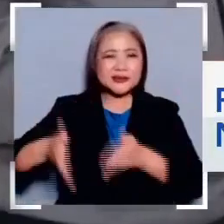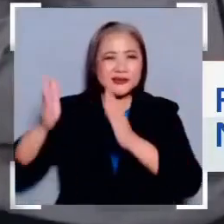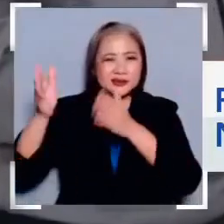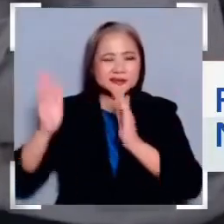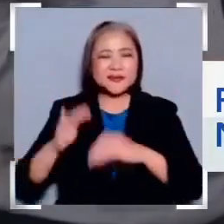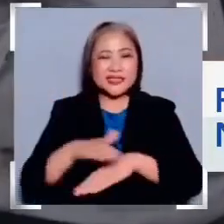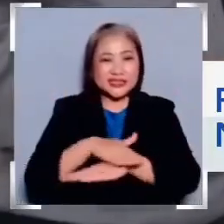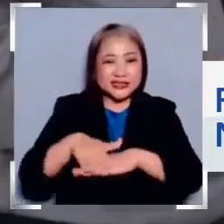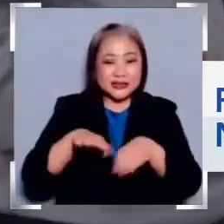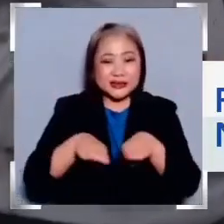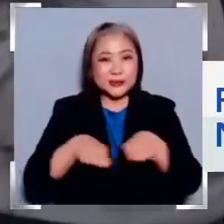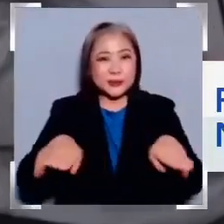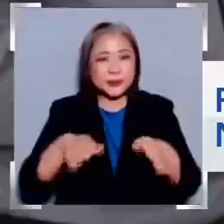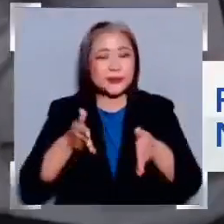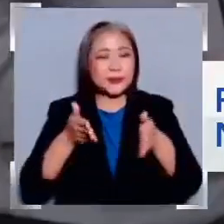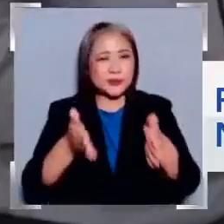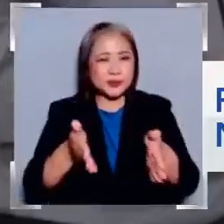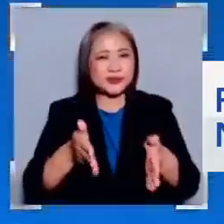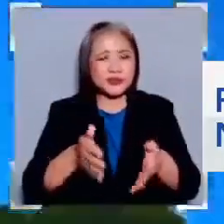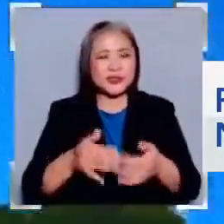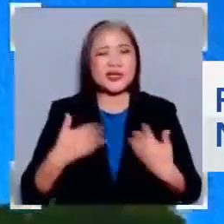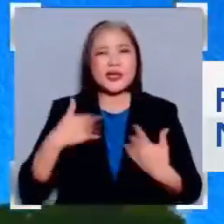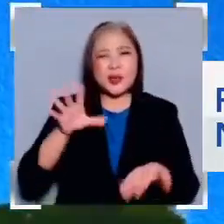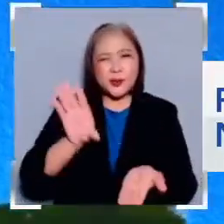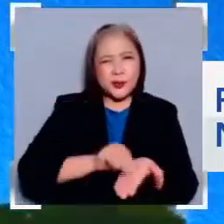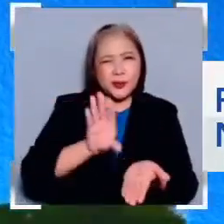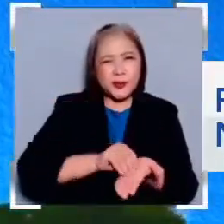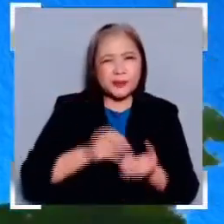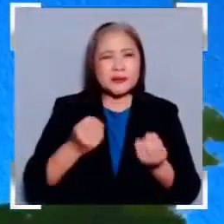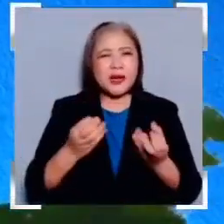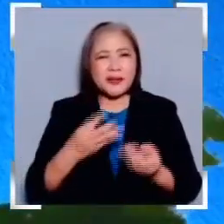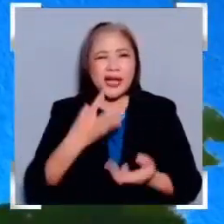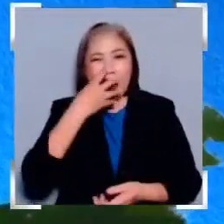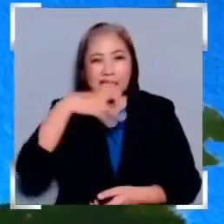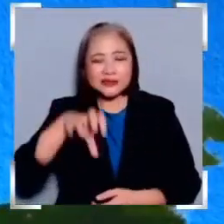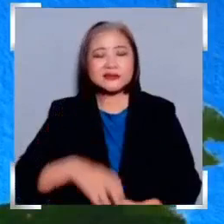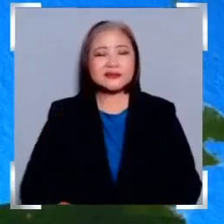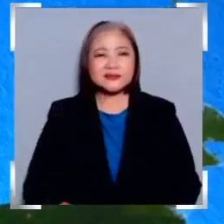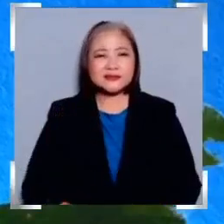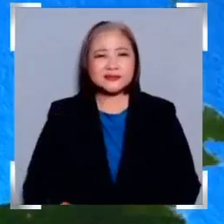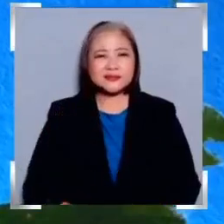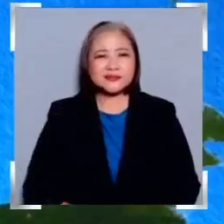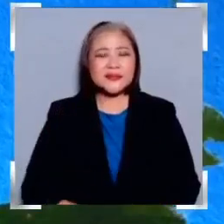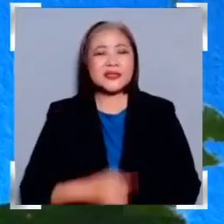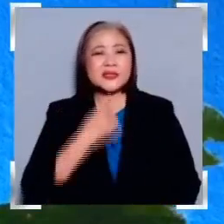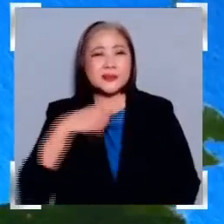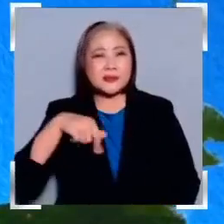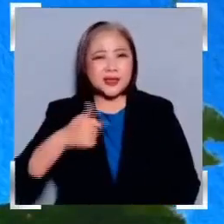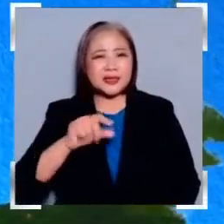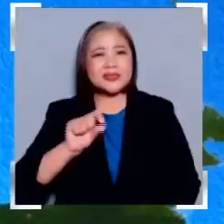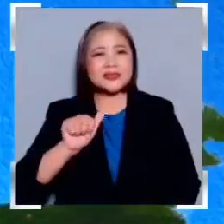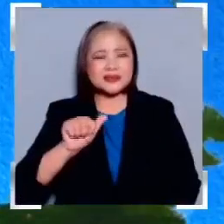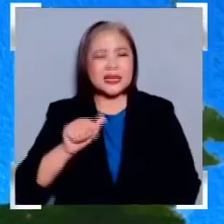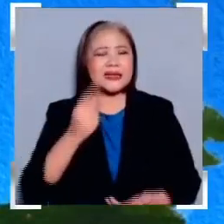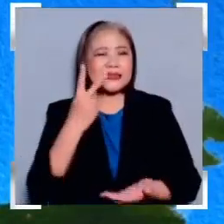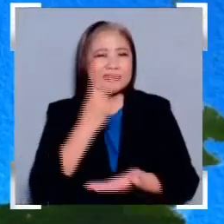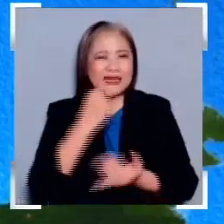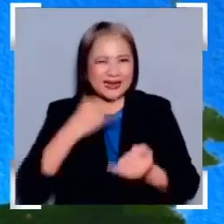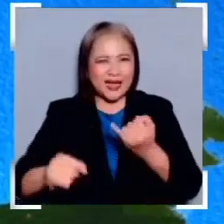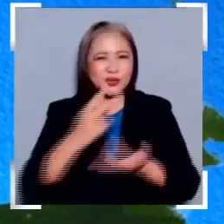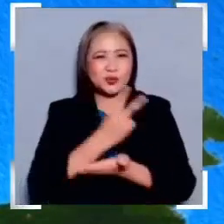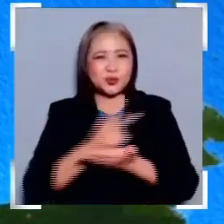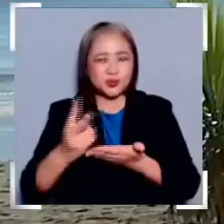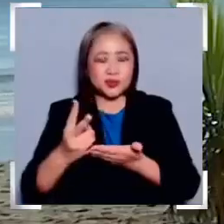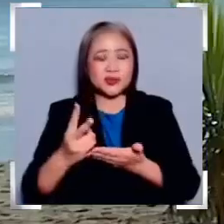asfaltadong lugar, yun ay nag-a-absorb ng maraming init. Tingin ng PAGASA, nasa last 2 weeks na raw ang amihan o malamig na hangin galing